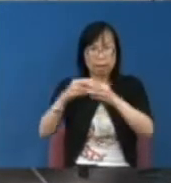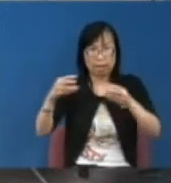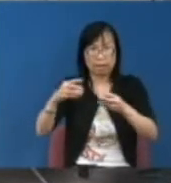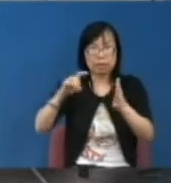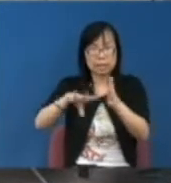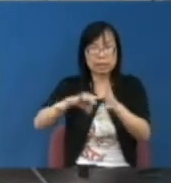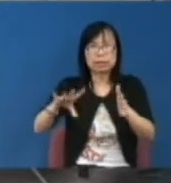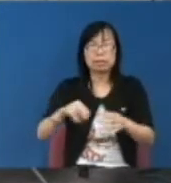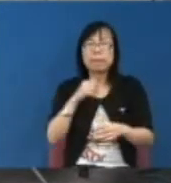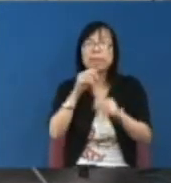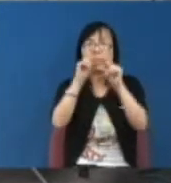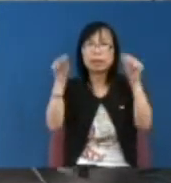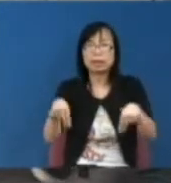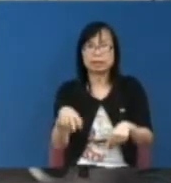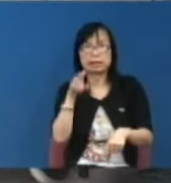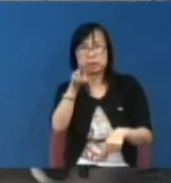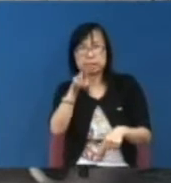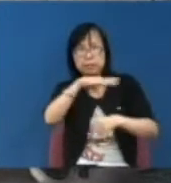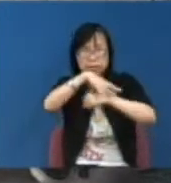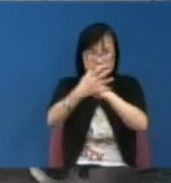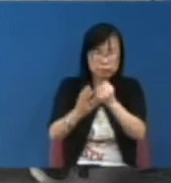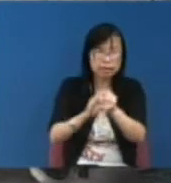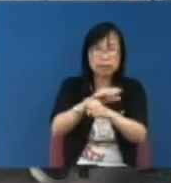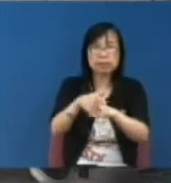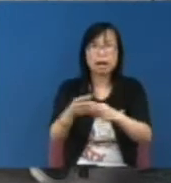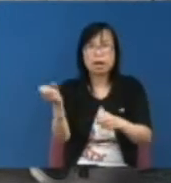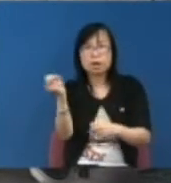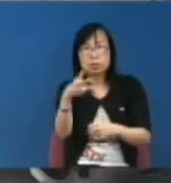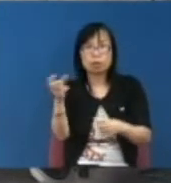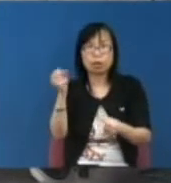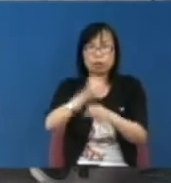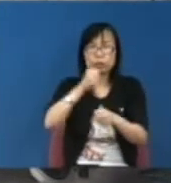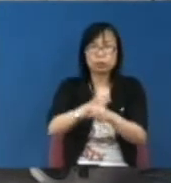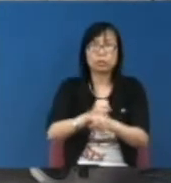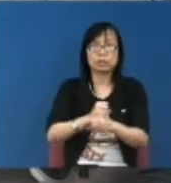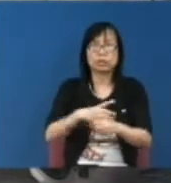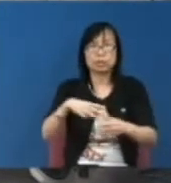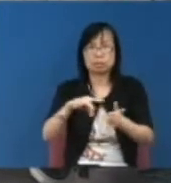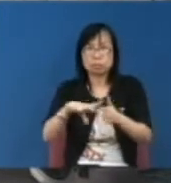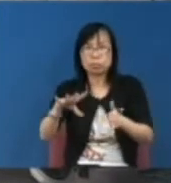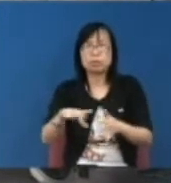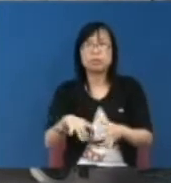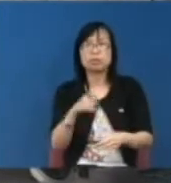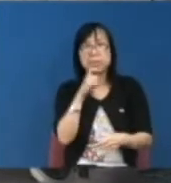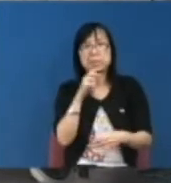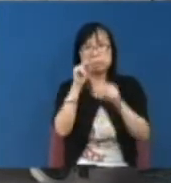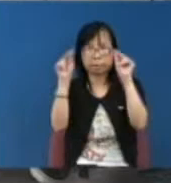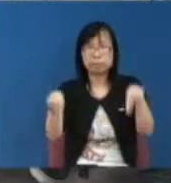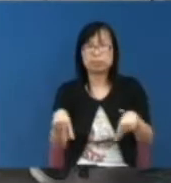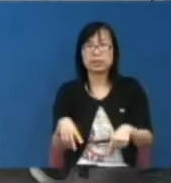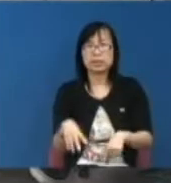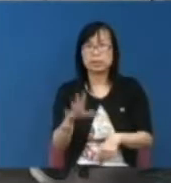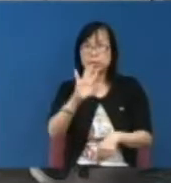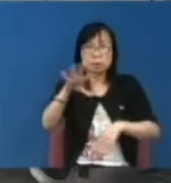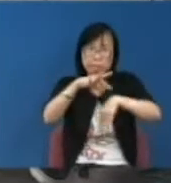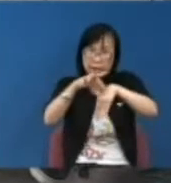候即係成個世界有啲即係再造嘅能源咧，其實係出現咗個問題。係 咯。 咁如果我哋再